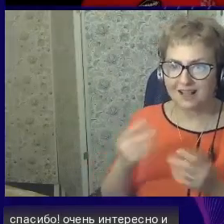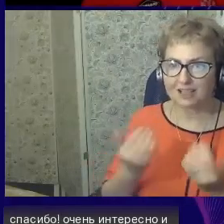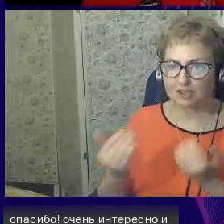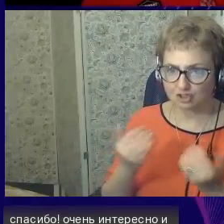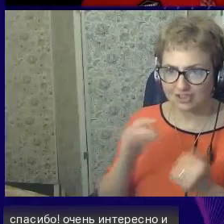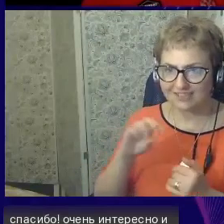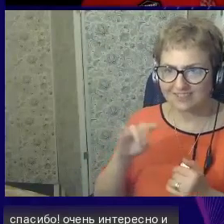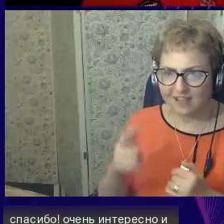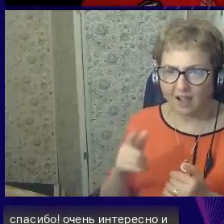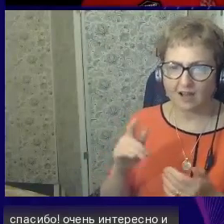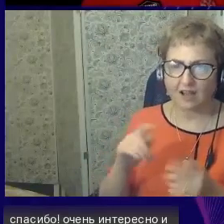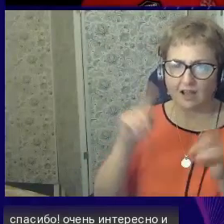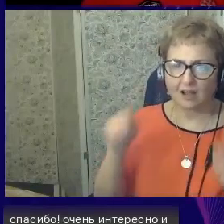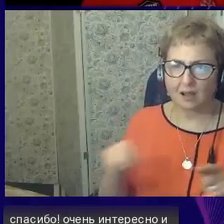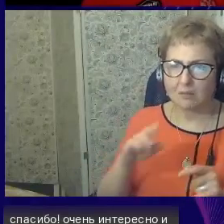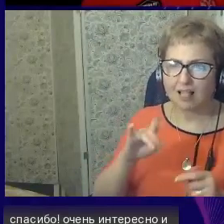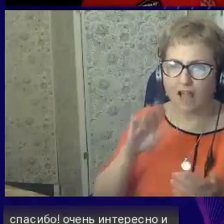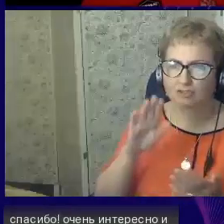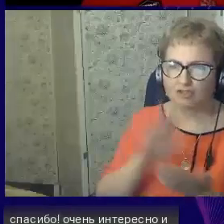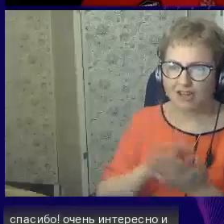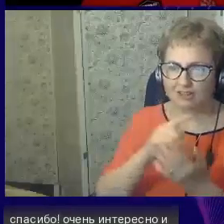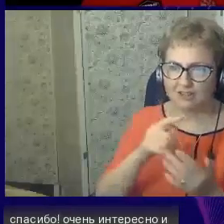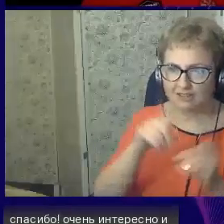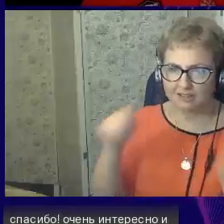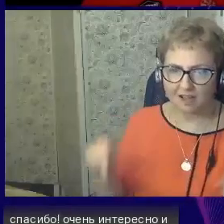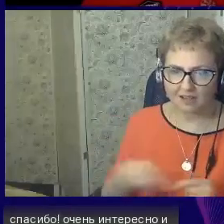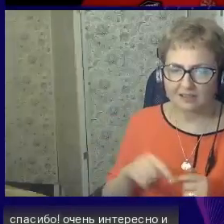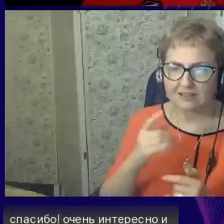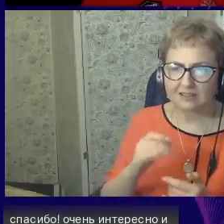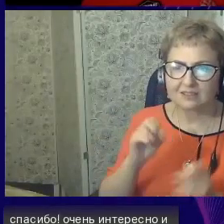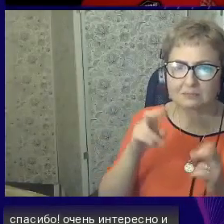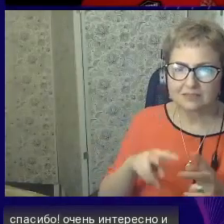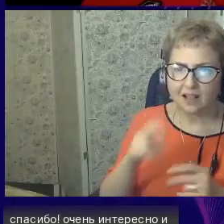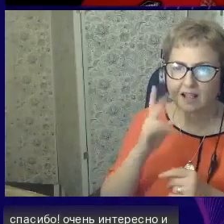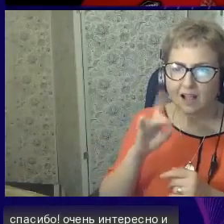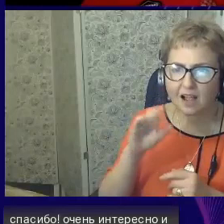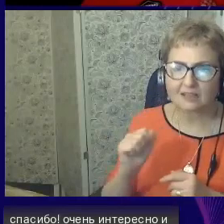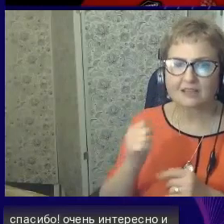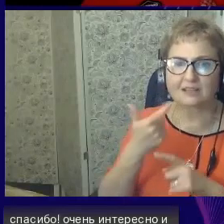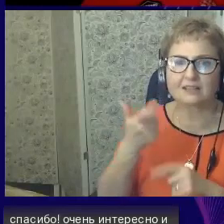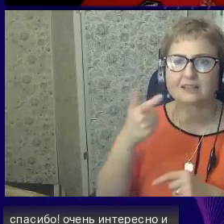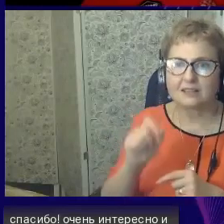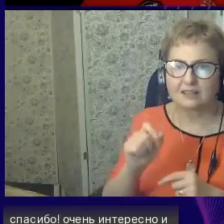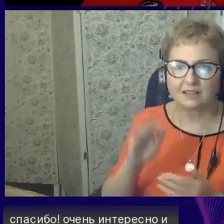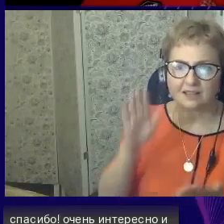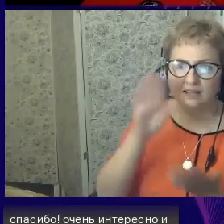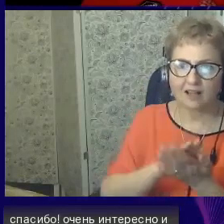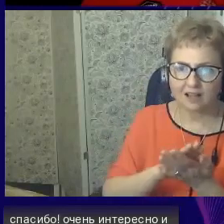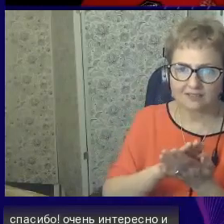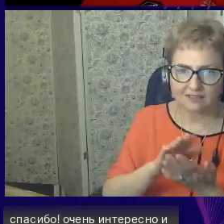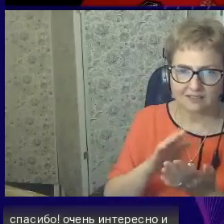инвентарь, планшеты, на которые крепится карта, и готовятся специальные карты, где